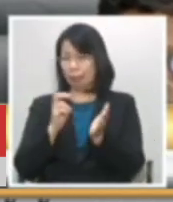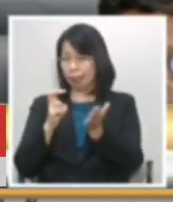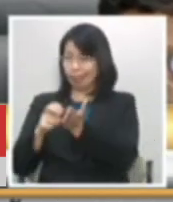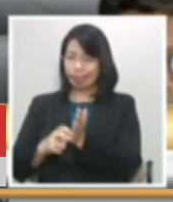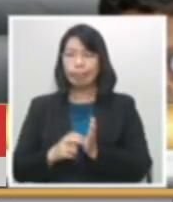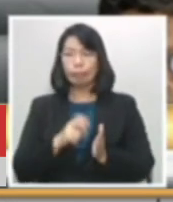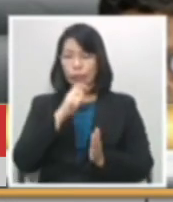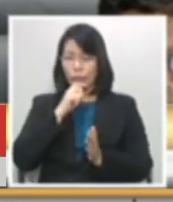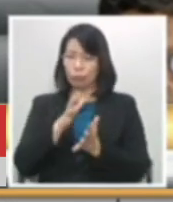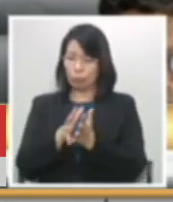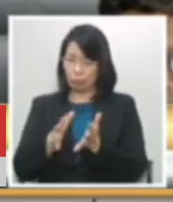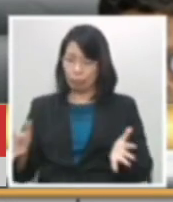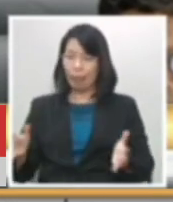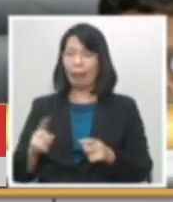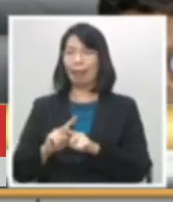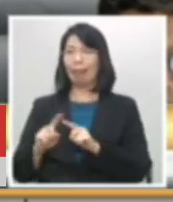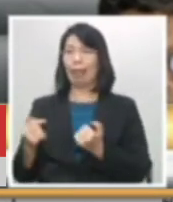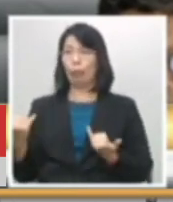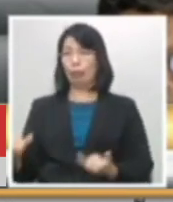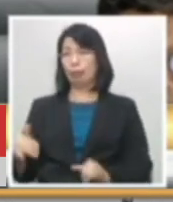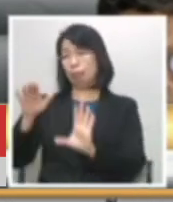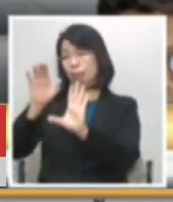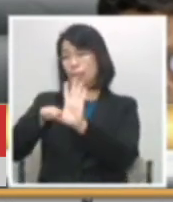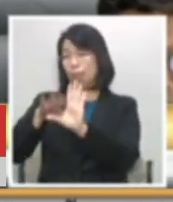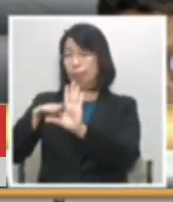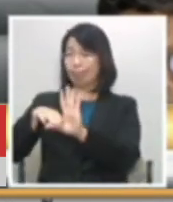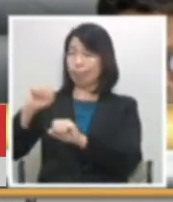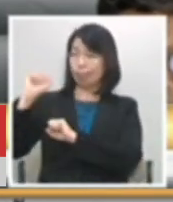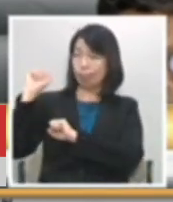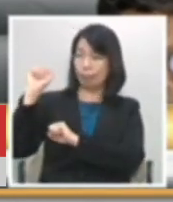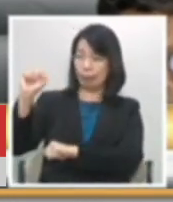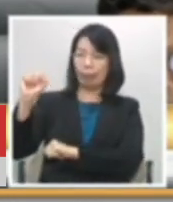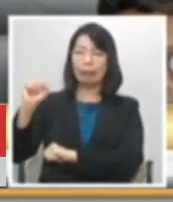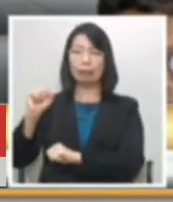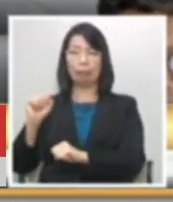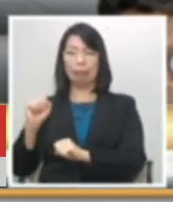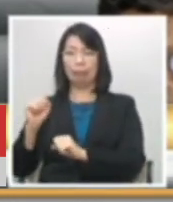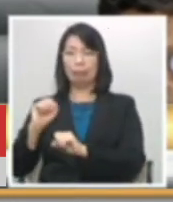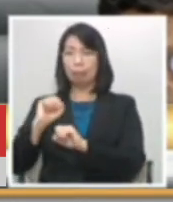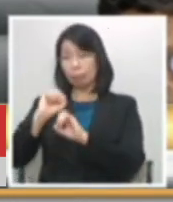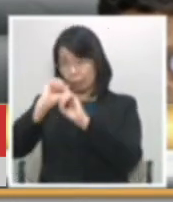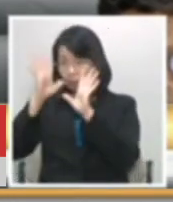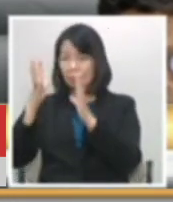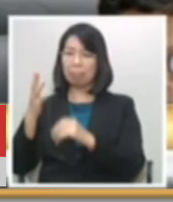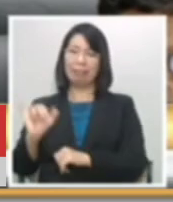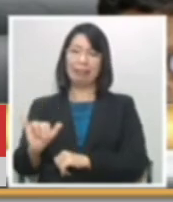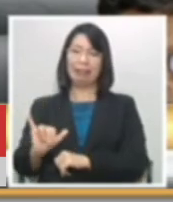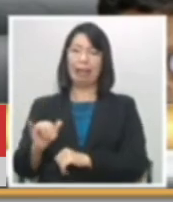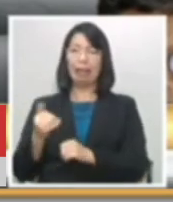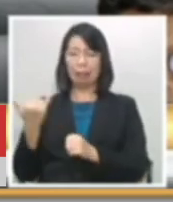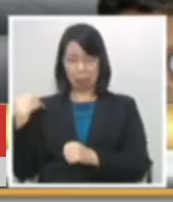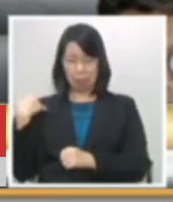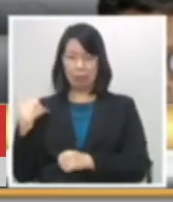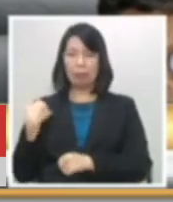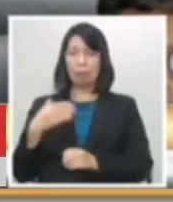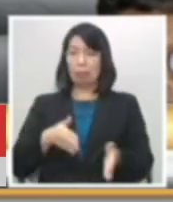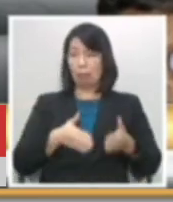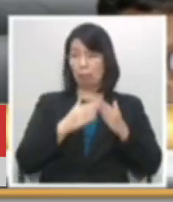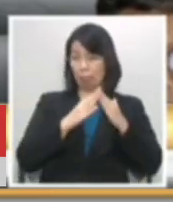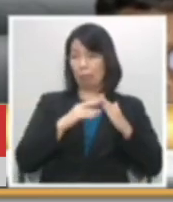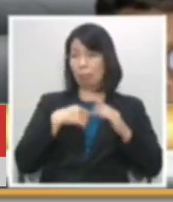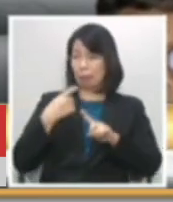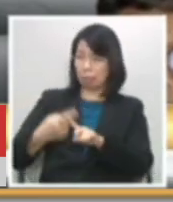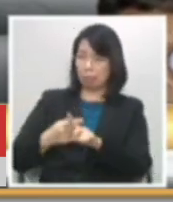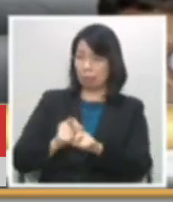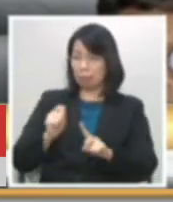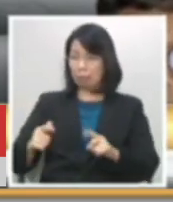นี้ยังไม่ได้ขึ้นทะเบียนประกาศให้ชัดเจนมีข้อโต้แย้งกับราษฎรอยู่ตลอดถ้